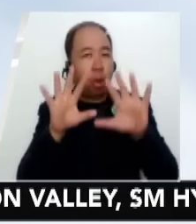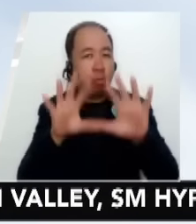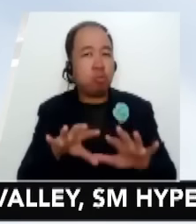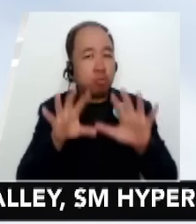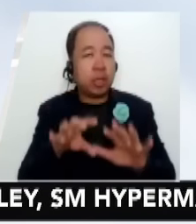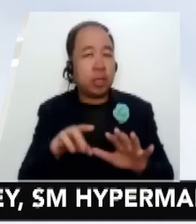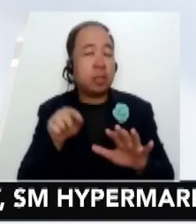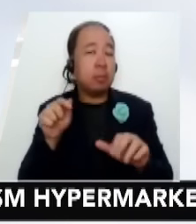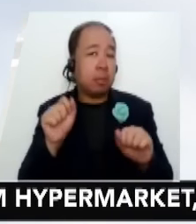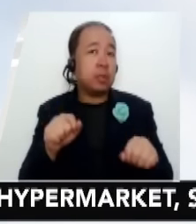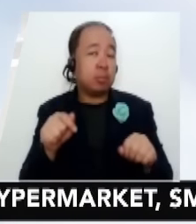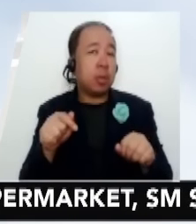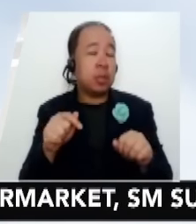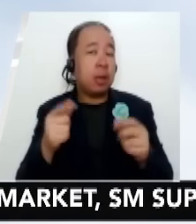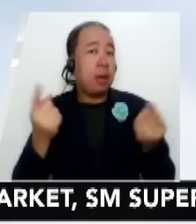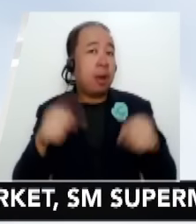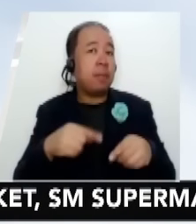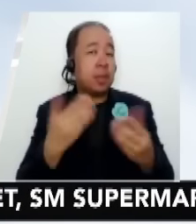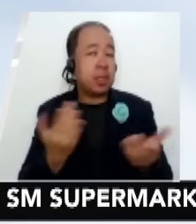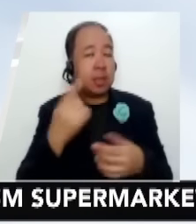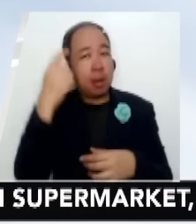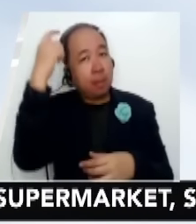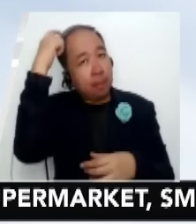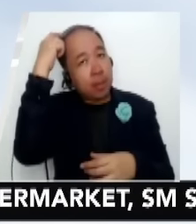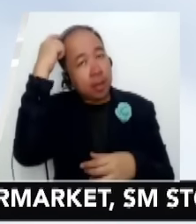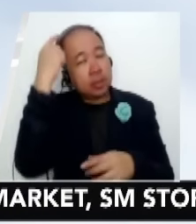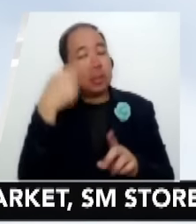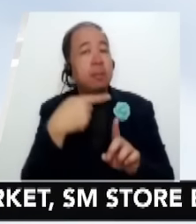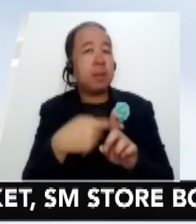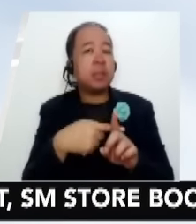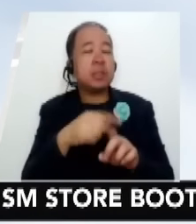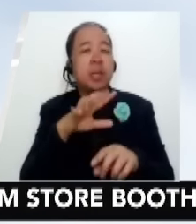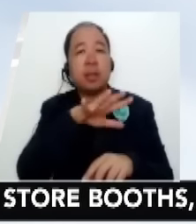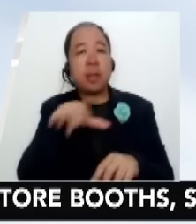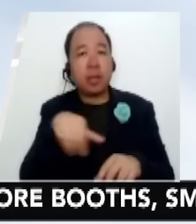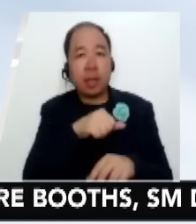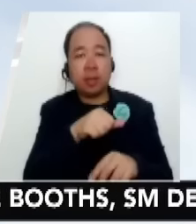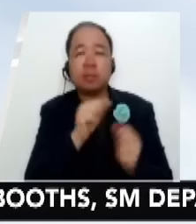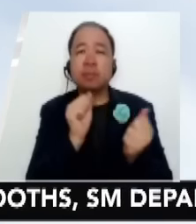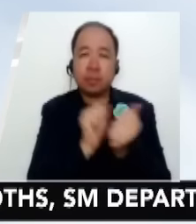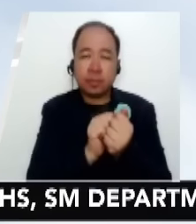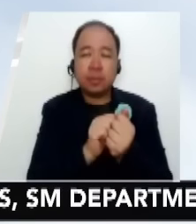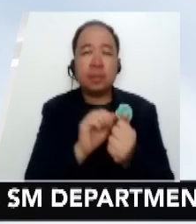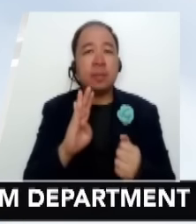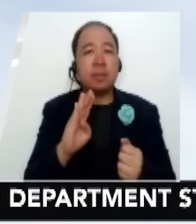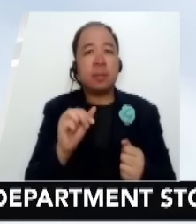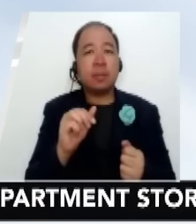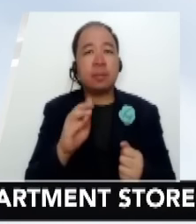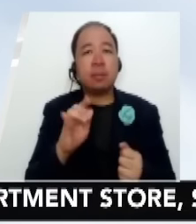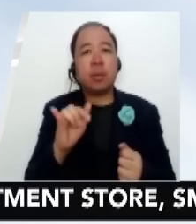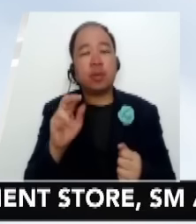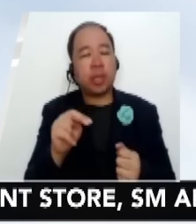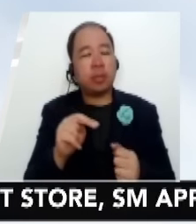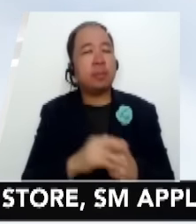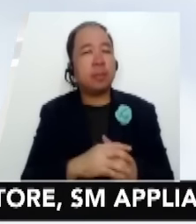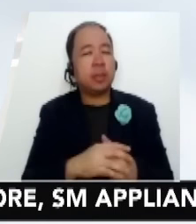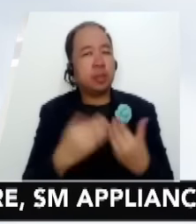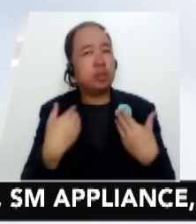bagyo dito sa Batanes, ganun din sa Cagayan kasama na ang Babuyan Islands. Heavy to intense naman dito po yan sa may